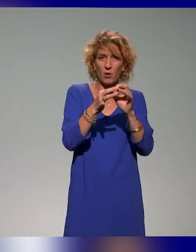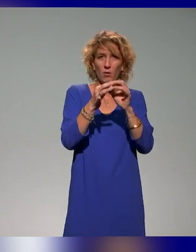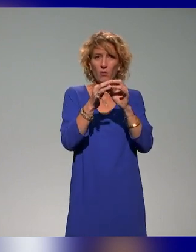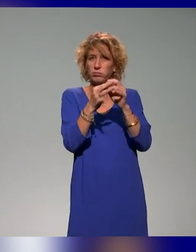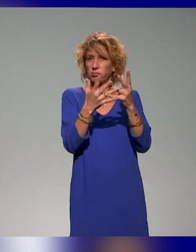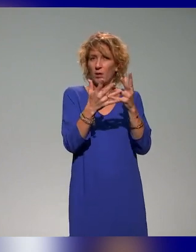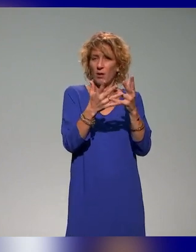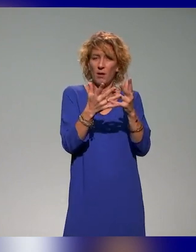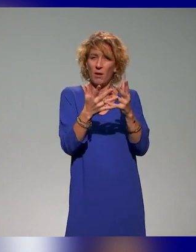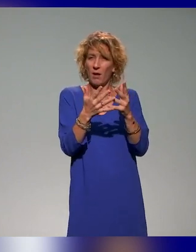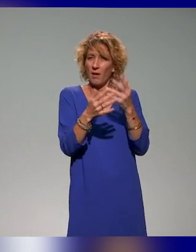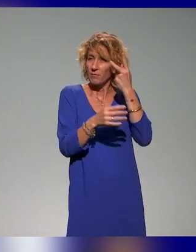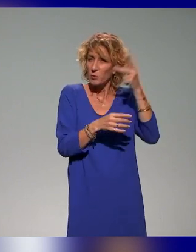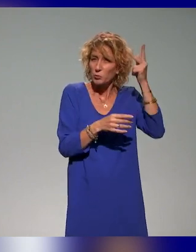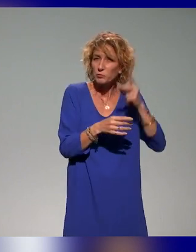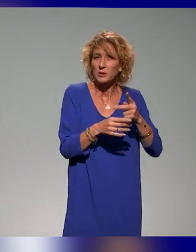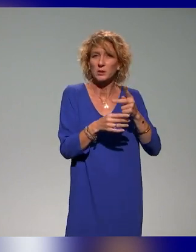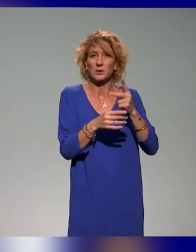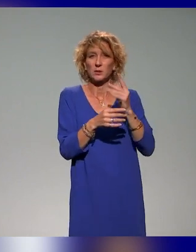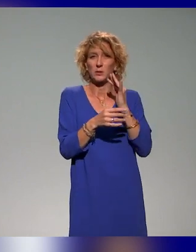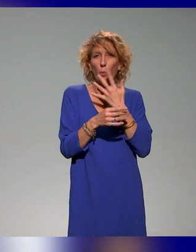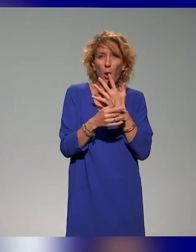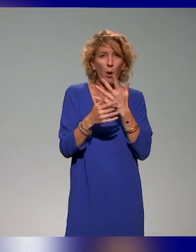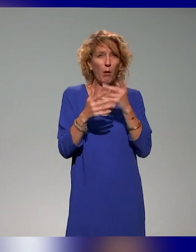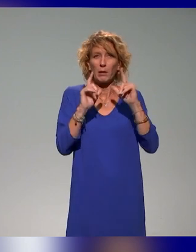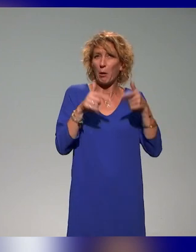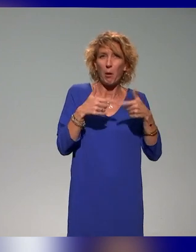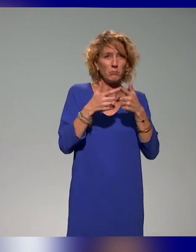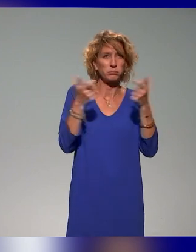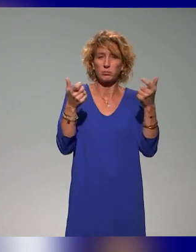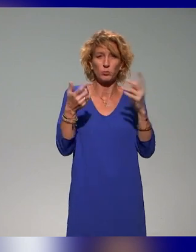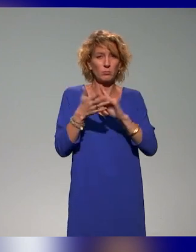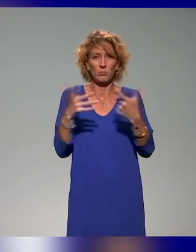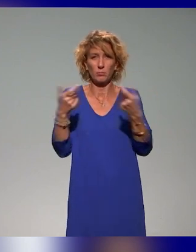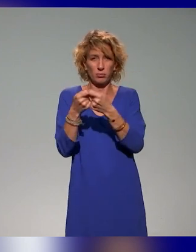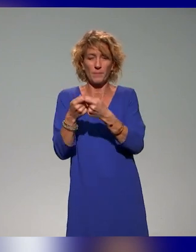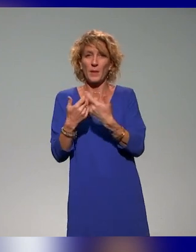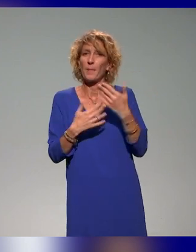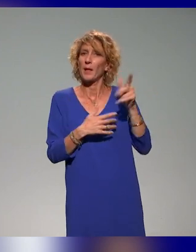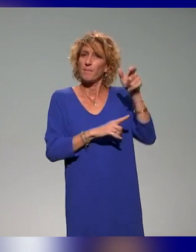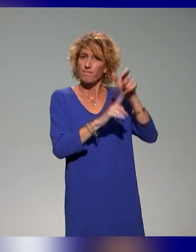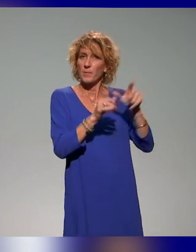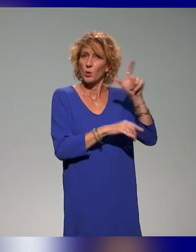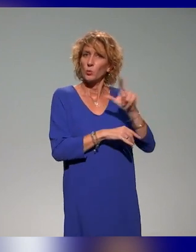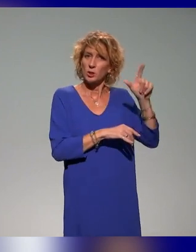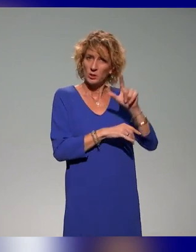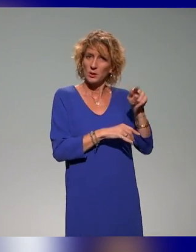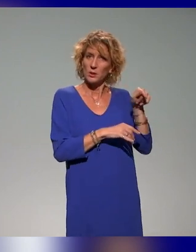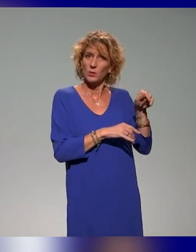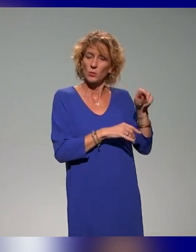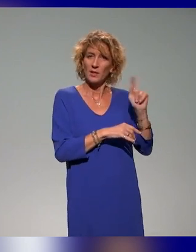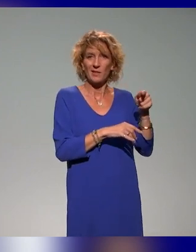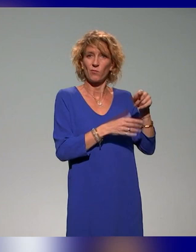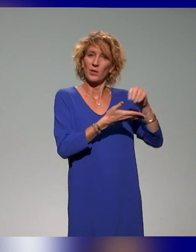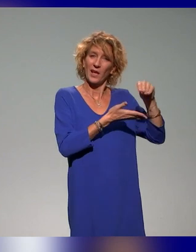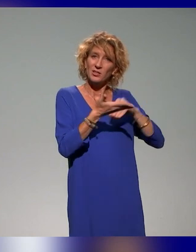malgré tout, les réglages sont les mêmes. Donc là, il faudrait que Luigi puisse, avec nous,